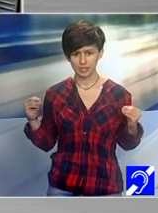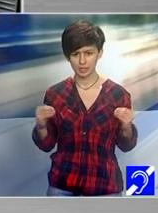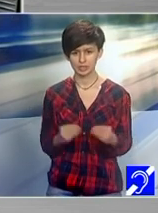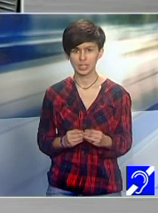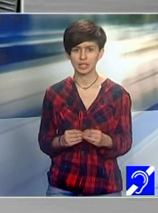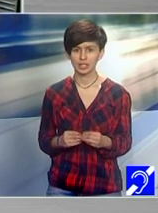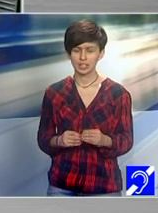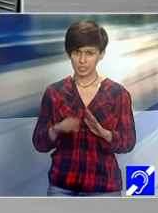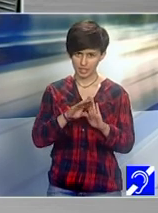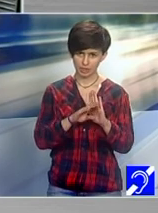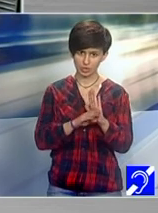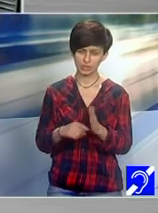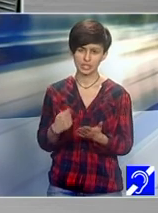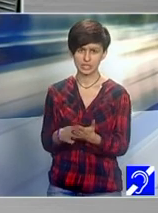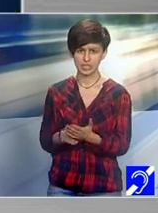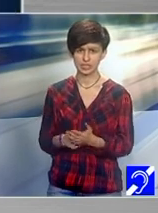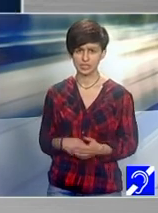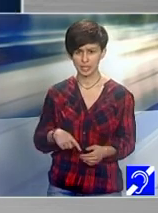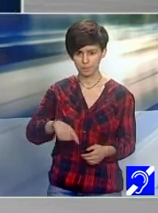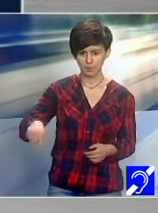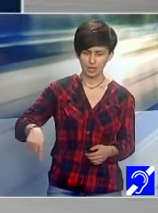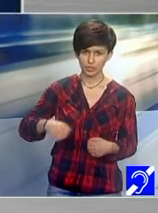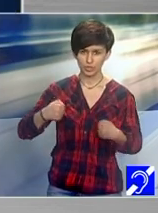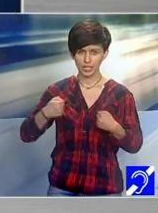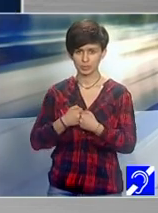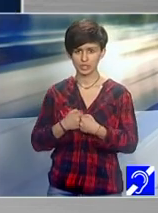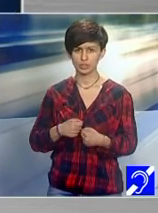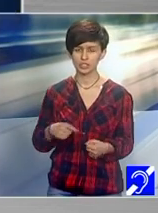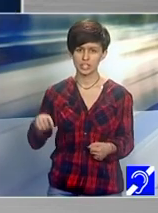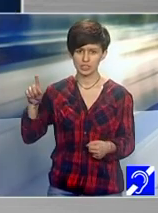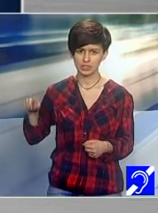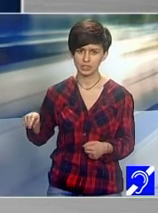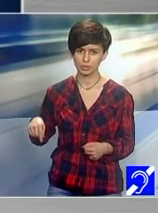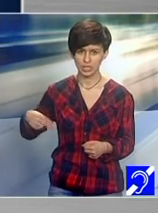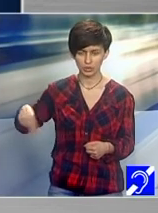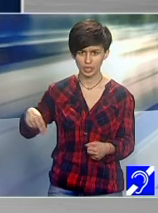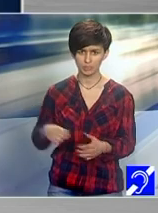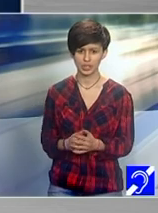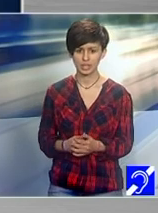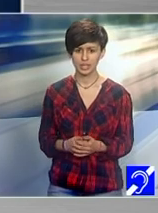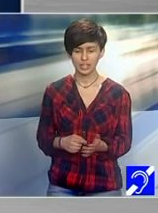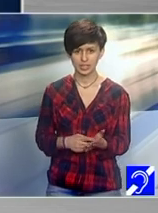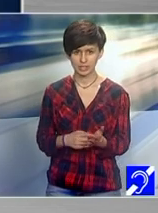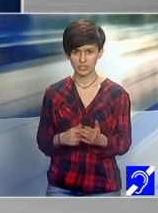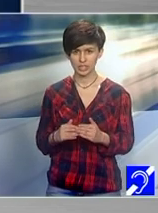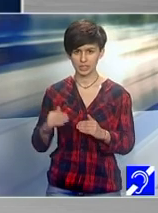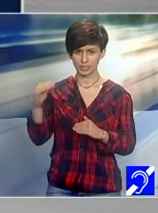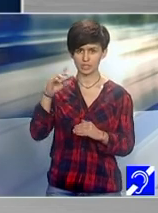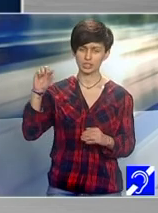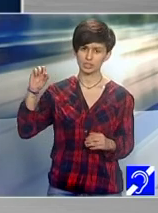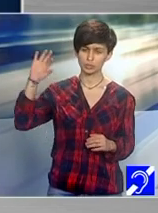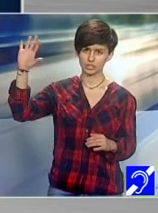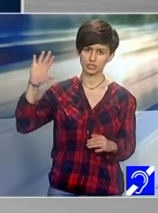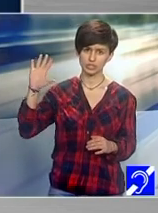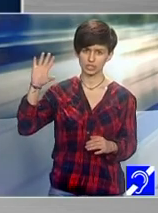Trebuie să vă spun că noi am negociat în luna octombrie o lege a salarizării unitare cu guvernul Ponta, care presupunea creșteri de 25% o dată pe